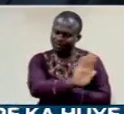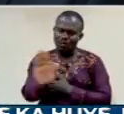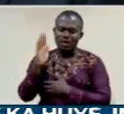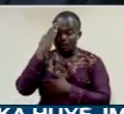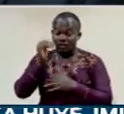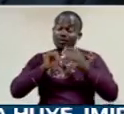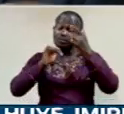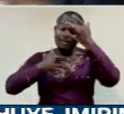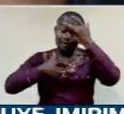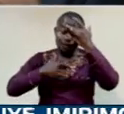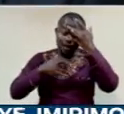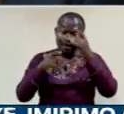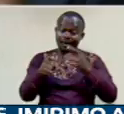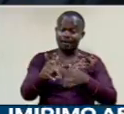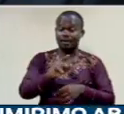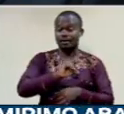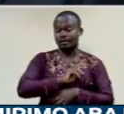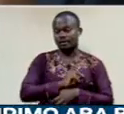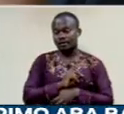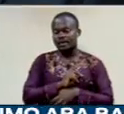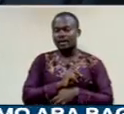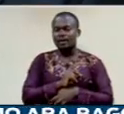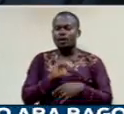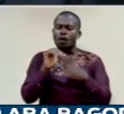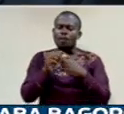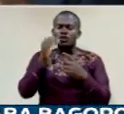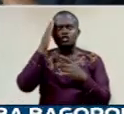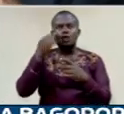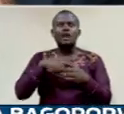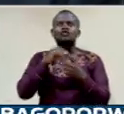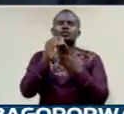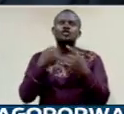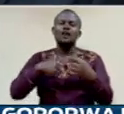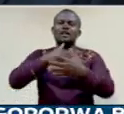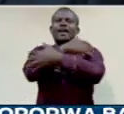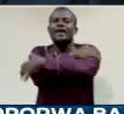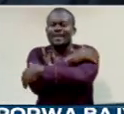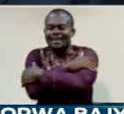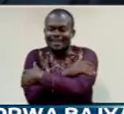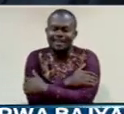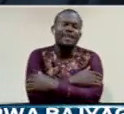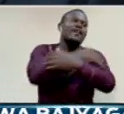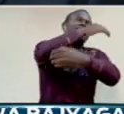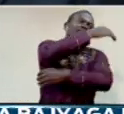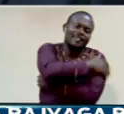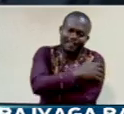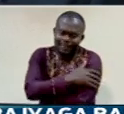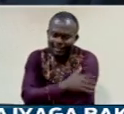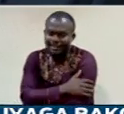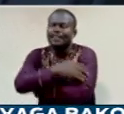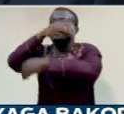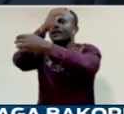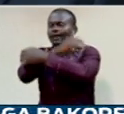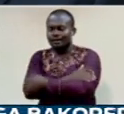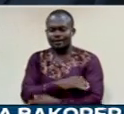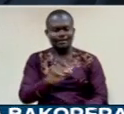mutandura noneho na wa muco wo guhoberana na wa muco wo gukorana mu ntoke nubwo ari umuco ukomeye wagaragazaga urukundo dufitanye ariko ubwo